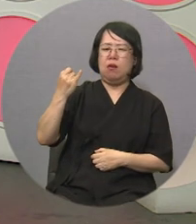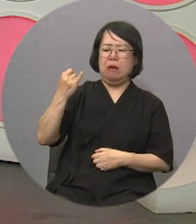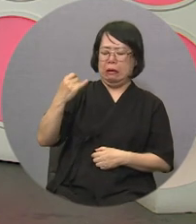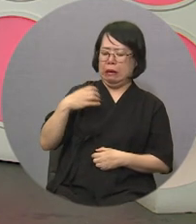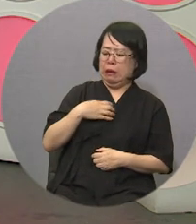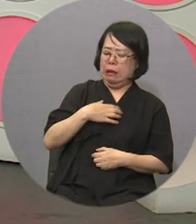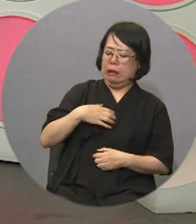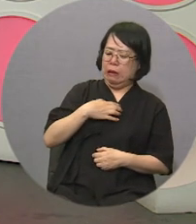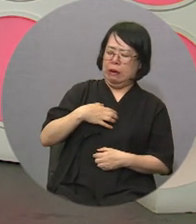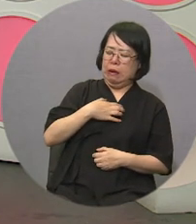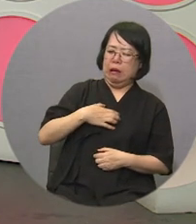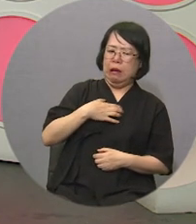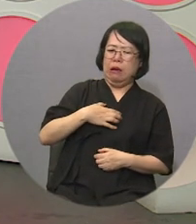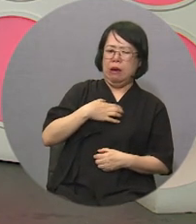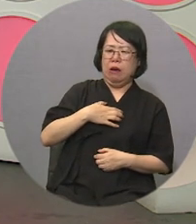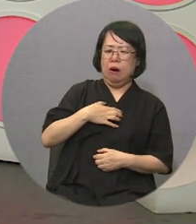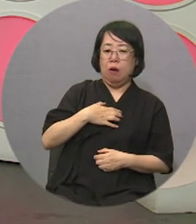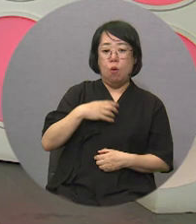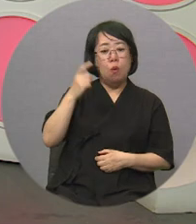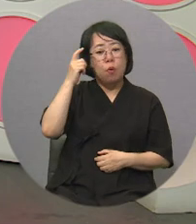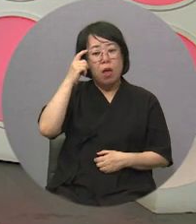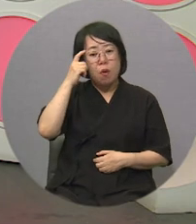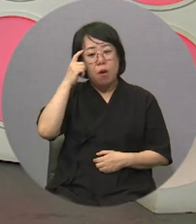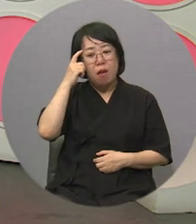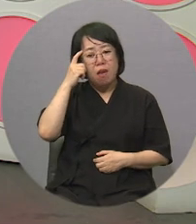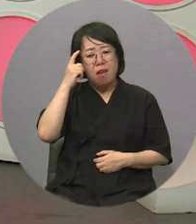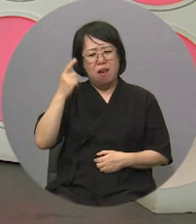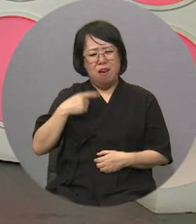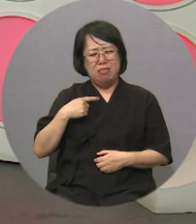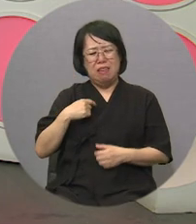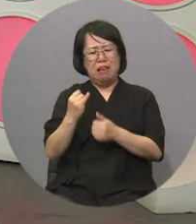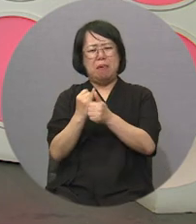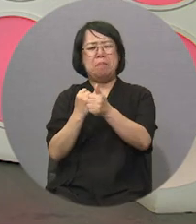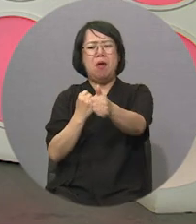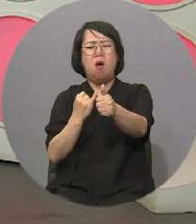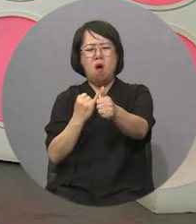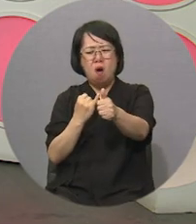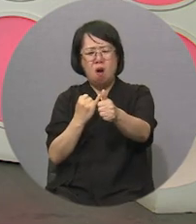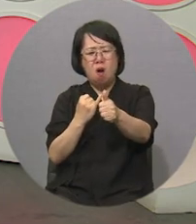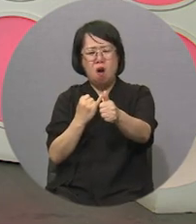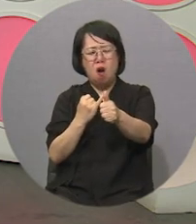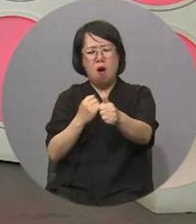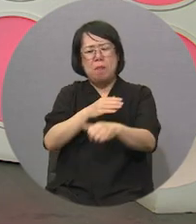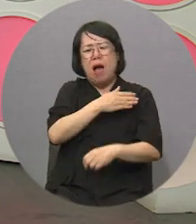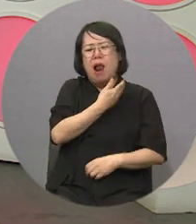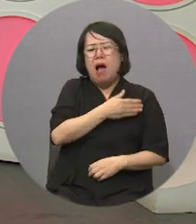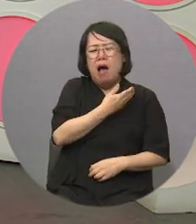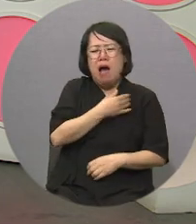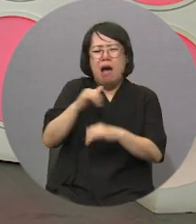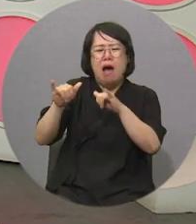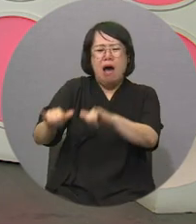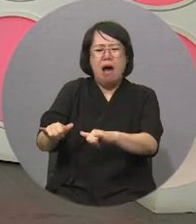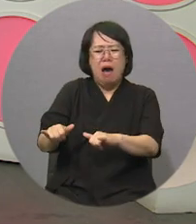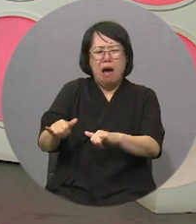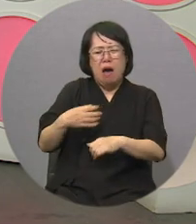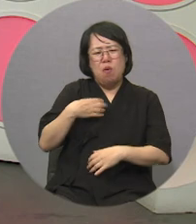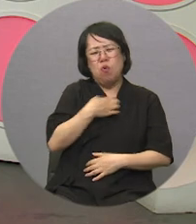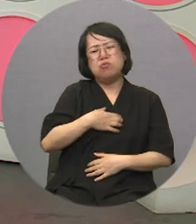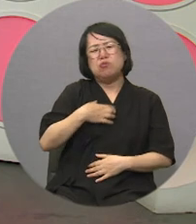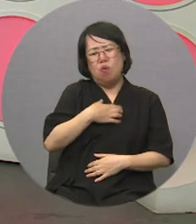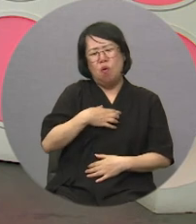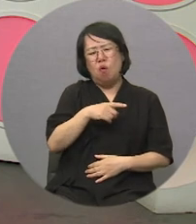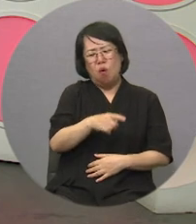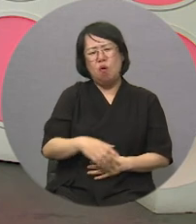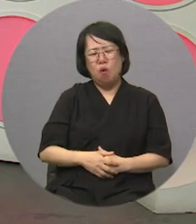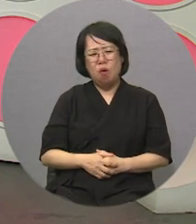됐습니다 그때 제가 너무나 자꾸 거절을 했는데도 말씀하시는 어머니한테 저도 모르게